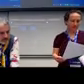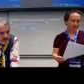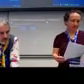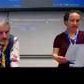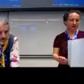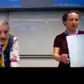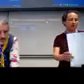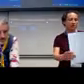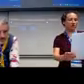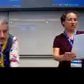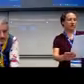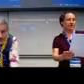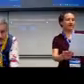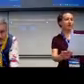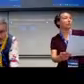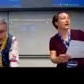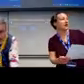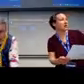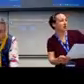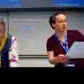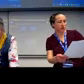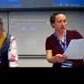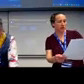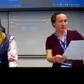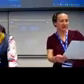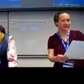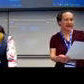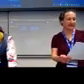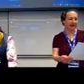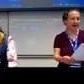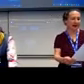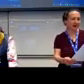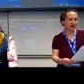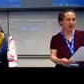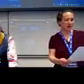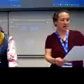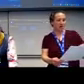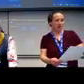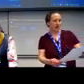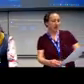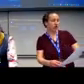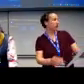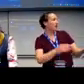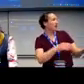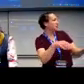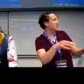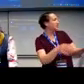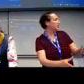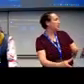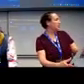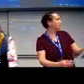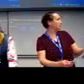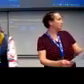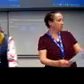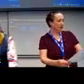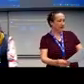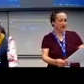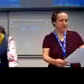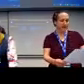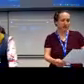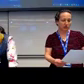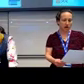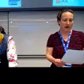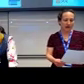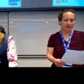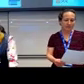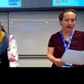présentation de Nadia Aubin-Port de l'Université Laval. Je vais quand même nommer tes collègues aussi qui ont